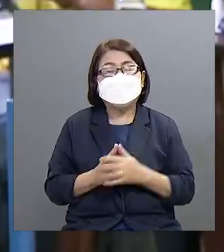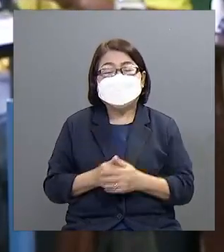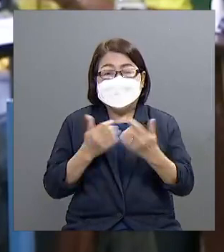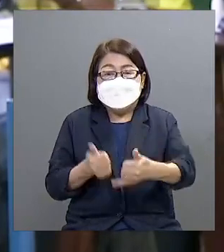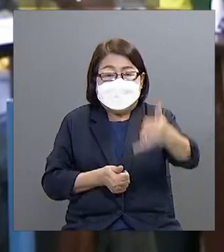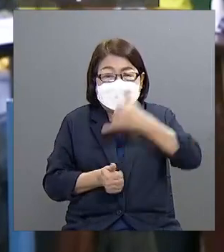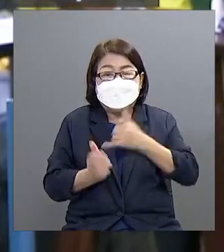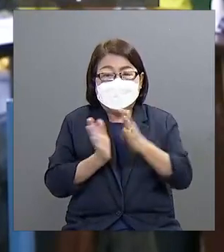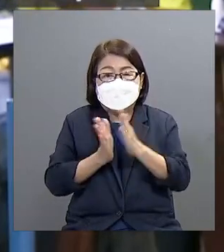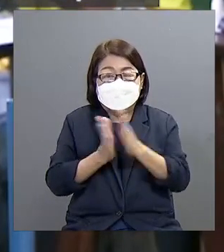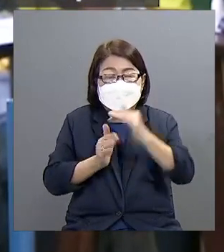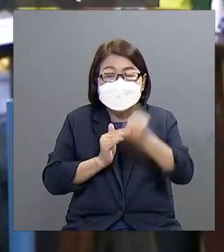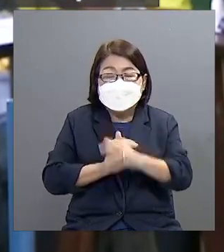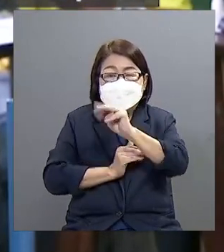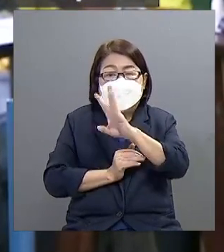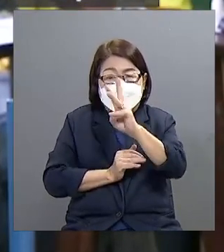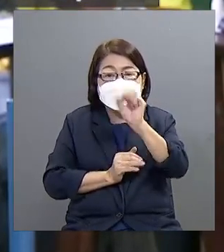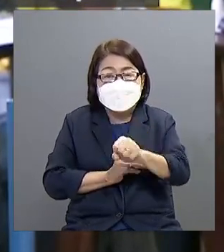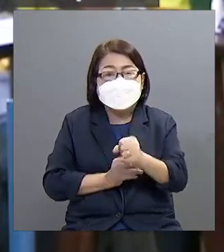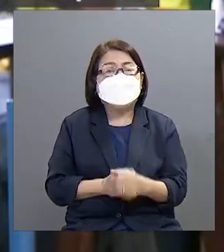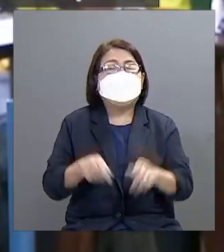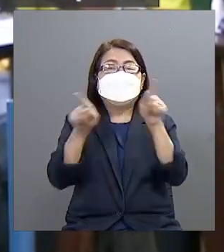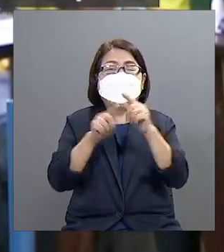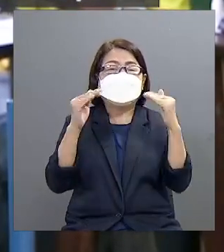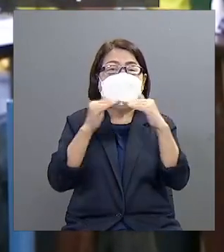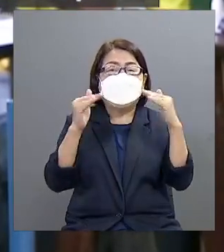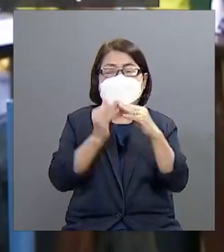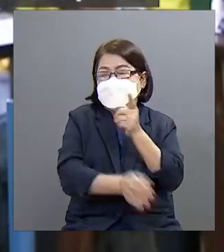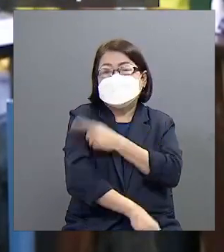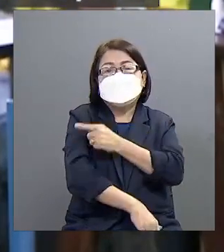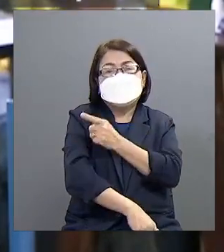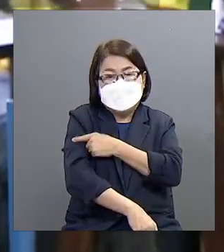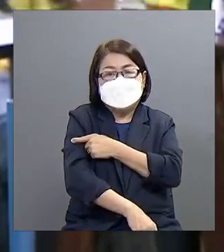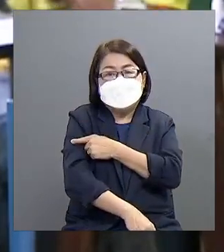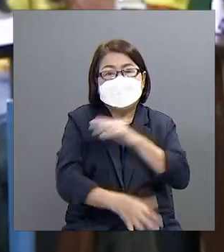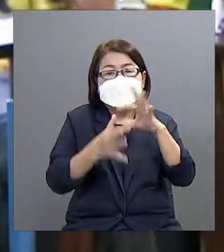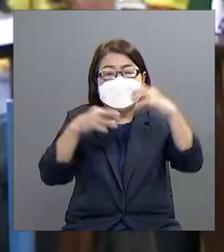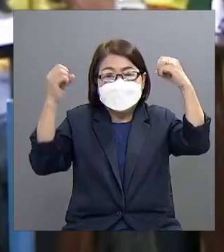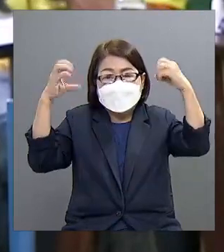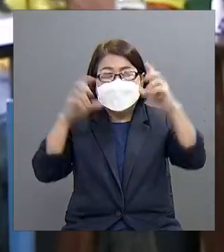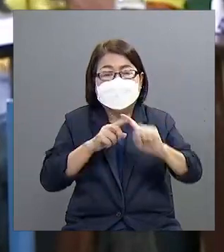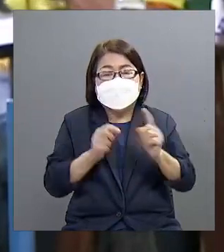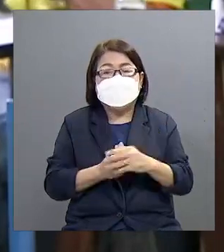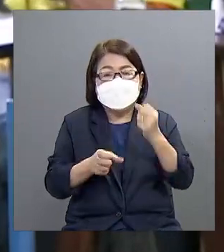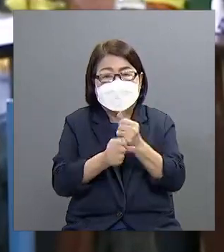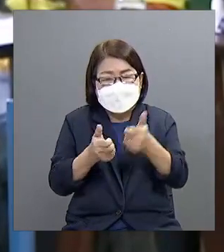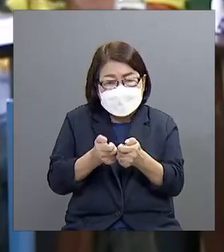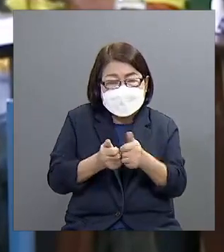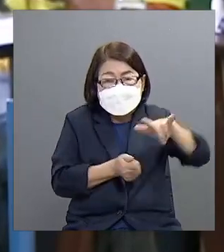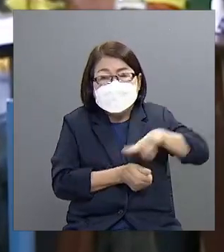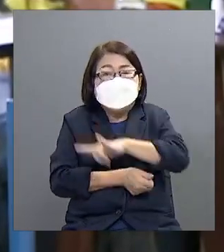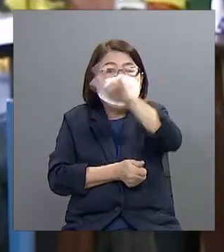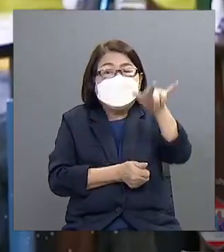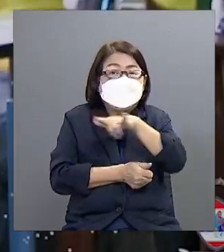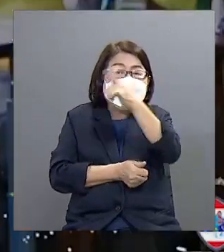ม.6เนี่ยเทียบเท่าปตรีณปัจจุบันทางด้านอิเล็กทรอนิกส์เลยนะครับเพราะว่าเขาสามารถทําโดรนขึ้นสู่ท้องฟ้าในจํานวนหลาย